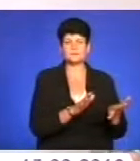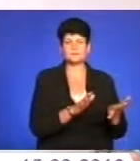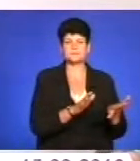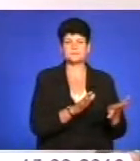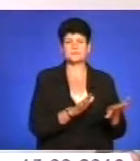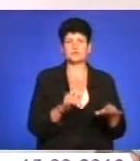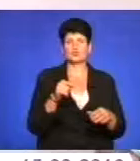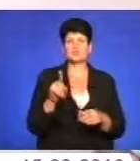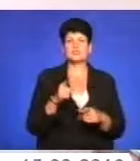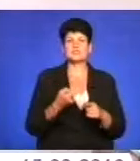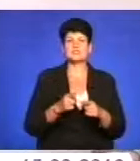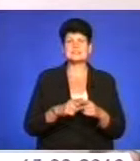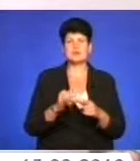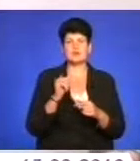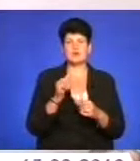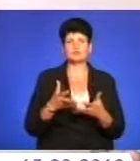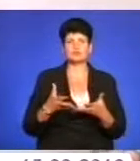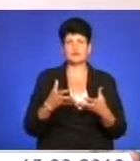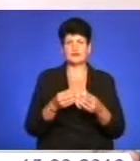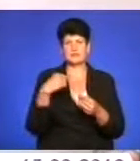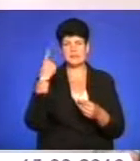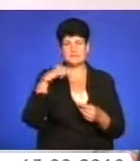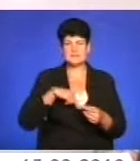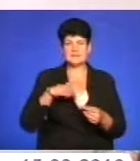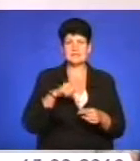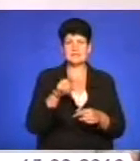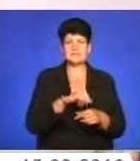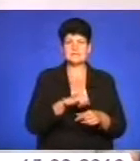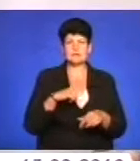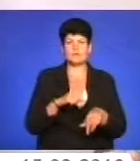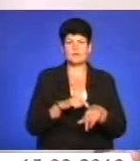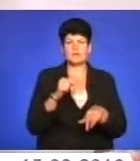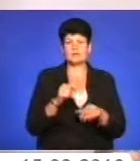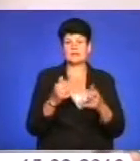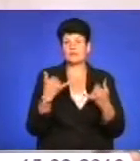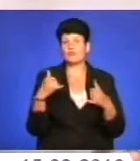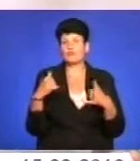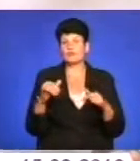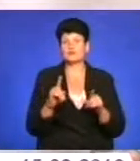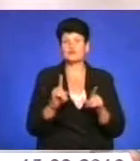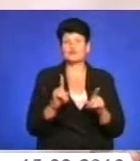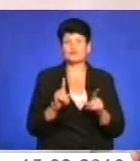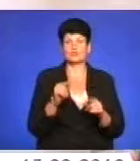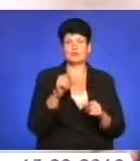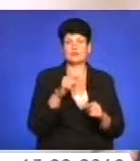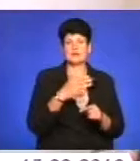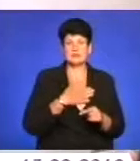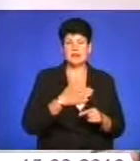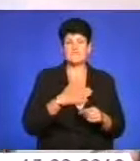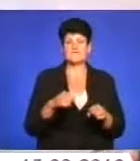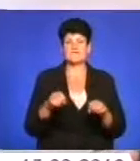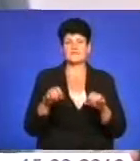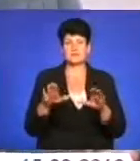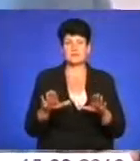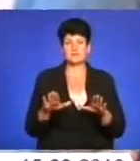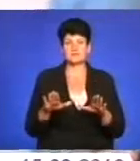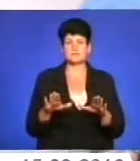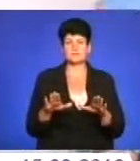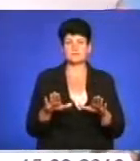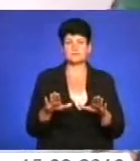тому що це дуже погано впливає на їх психіку, на їх самовідчуття. Вони дивувалися, чому саме я вирішив так колупатися,